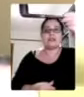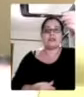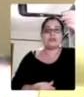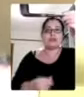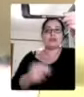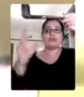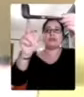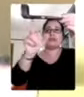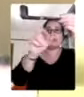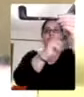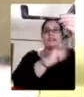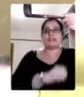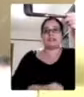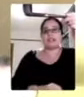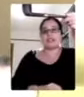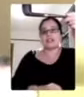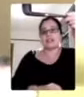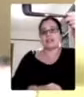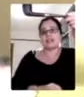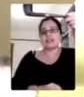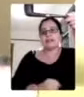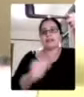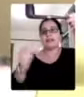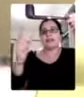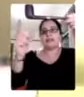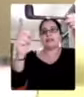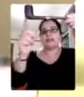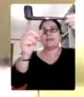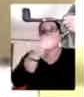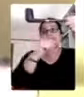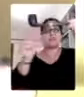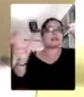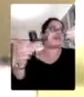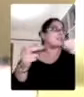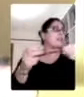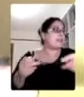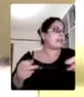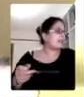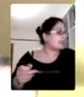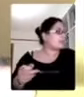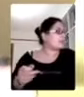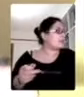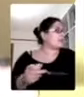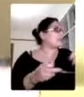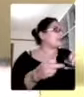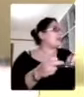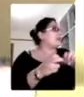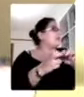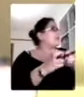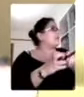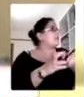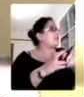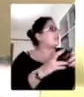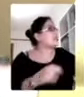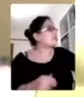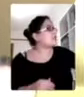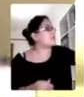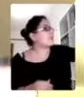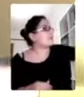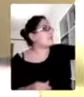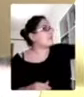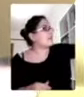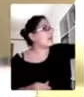tatlar. Uzun pipoları tercih edin. Filtre size başlarken ya da lüle taşı